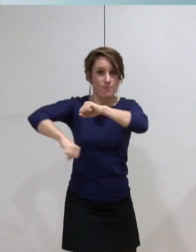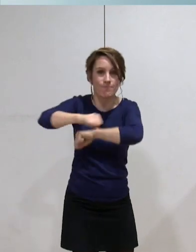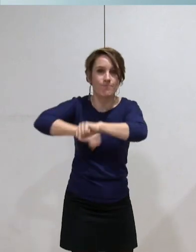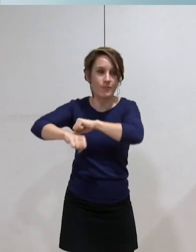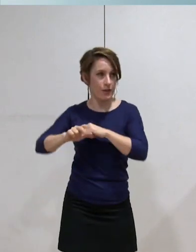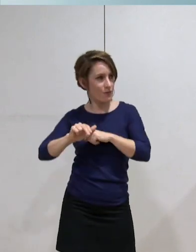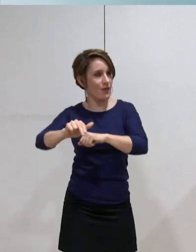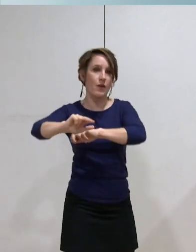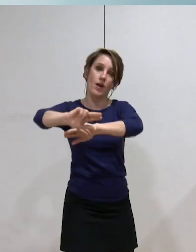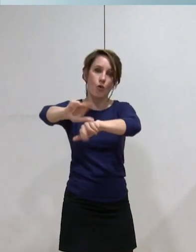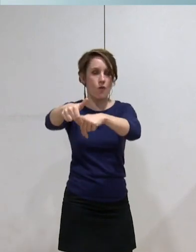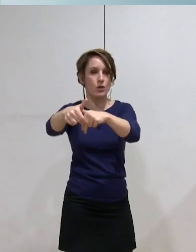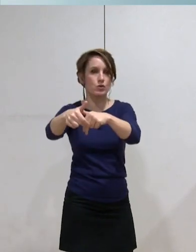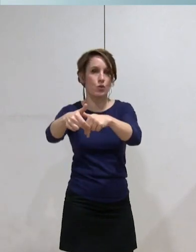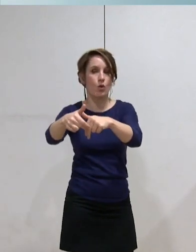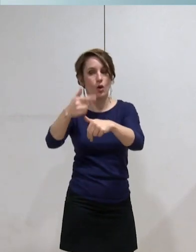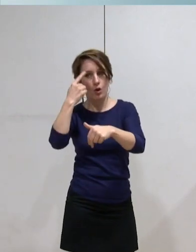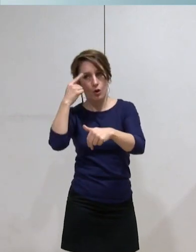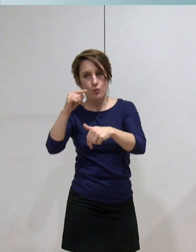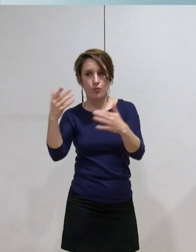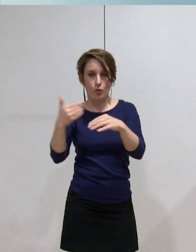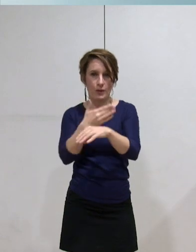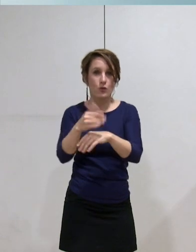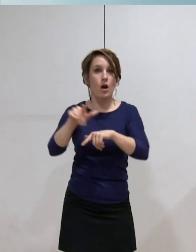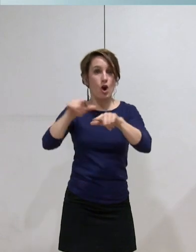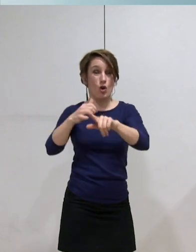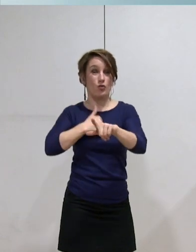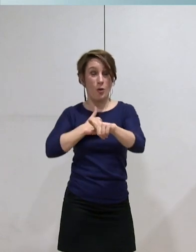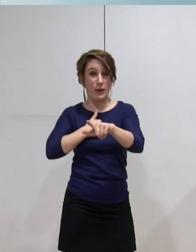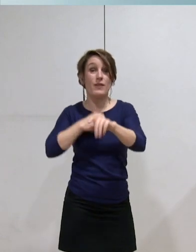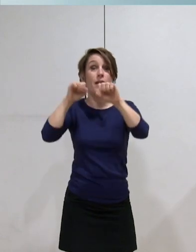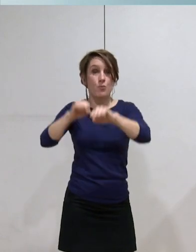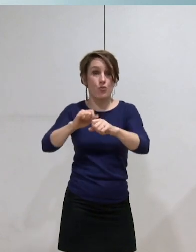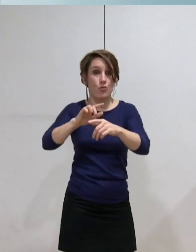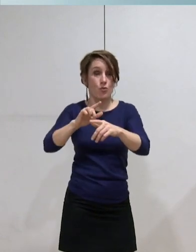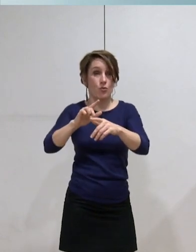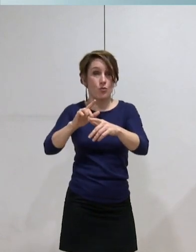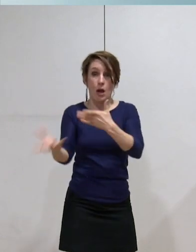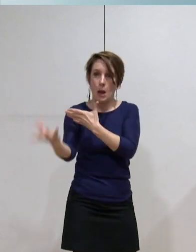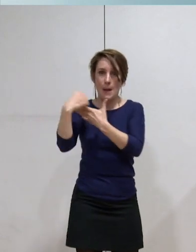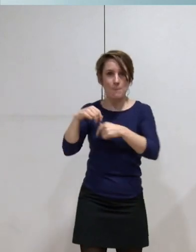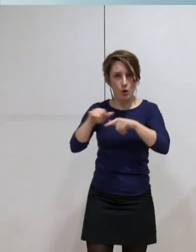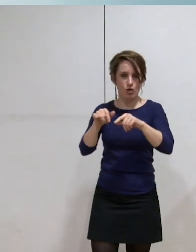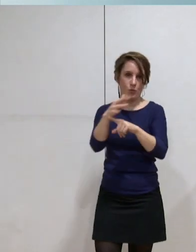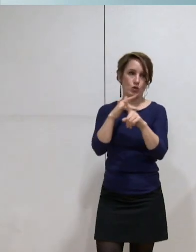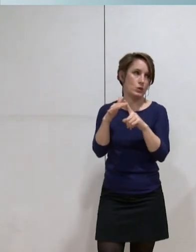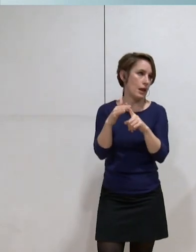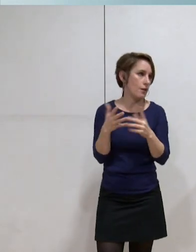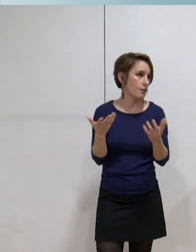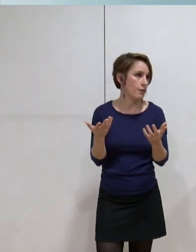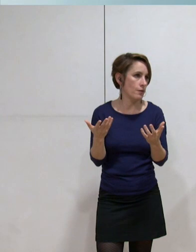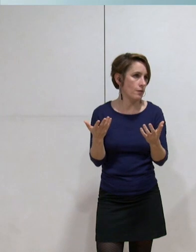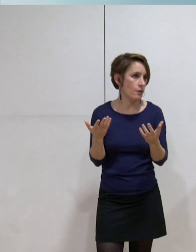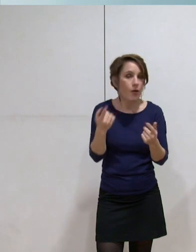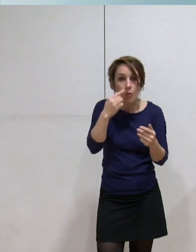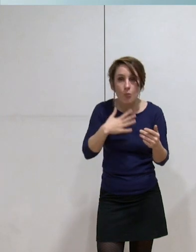conventions également pour que du logement privé puisse intégrer le giron du logement social il me semble que c'est